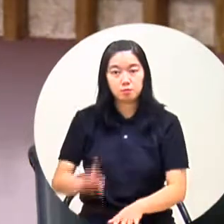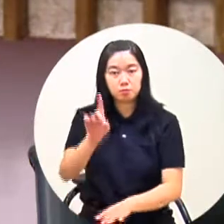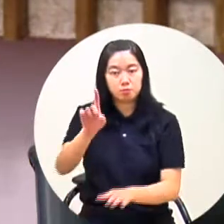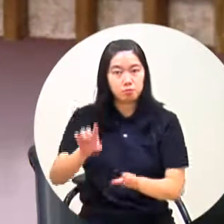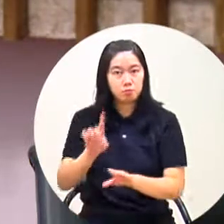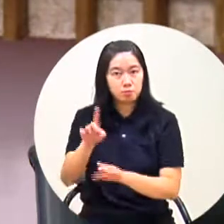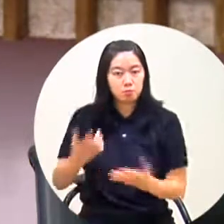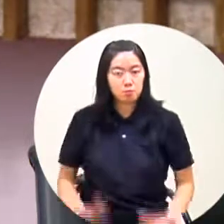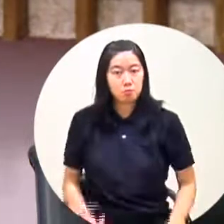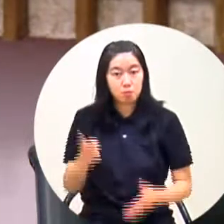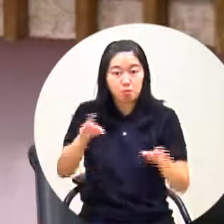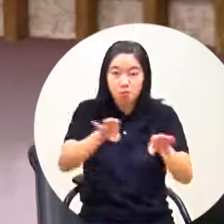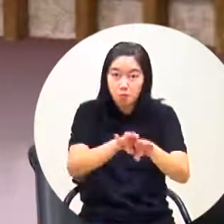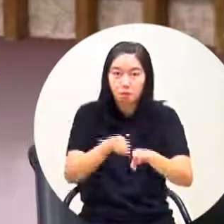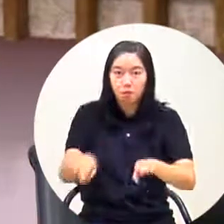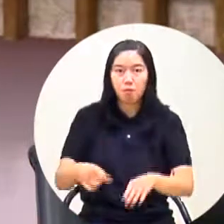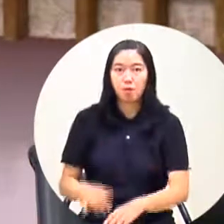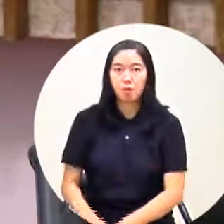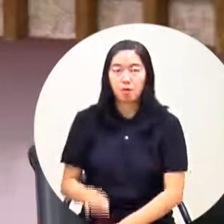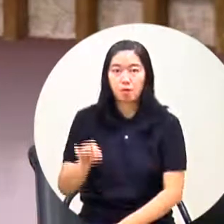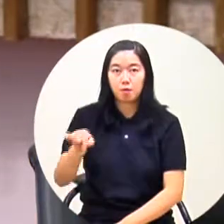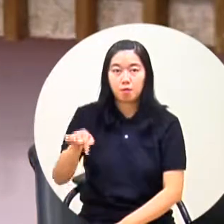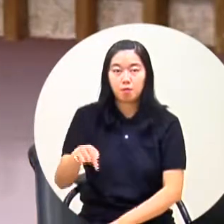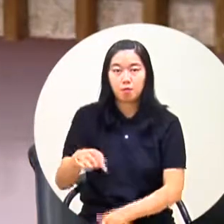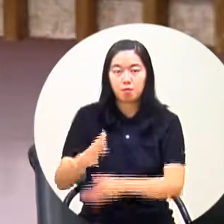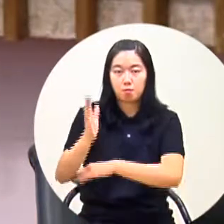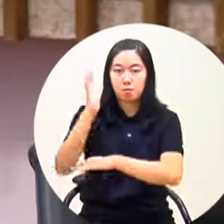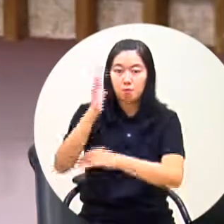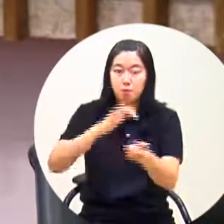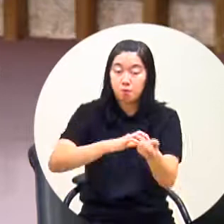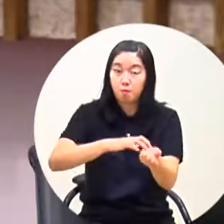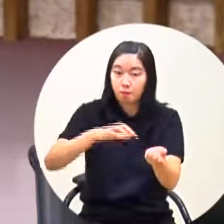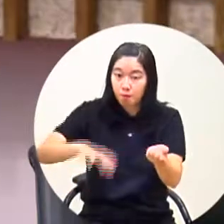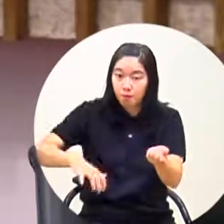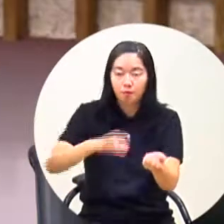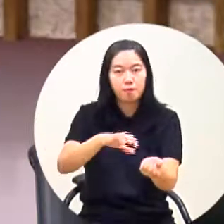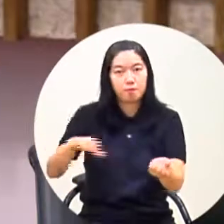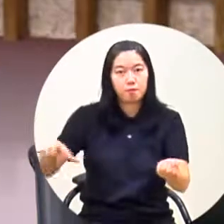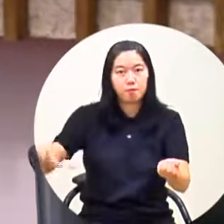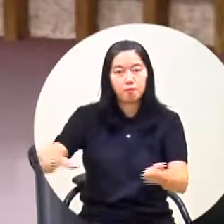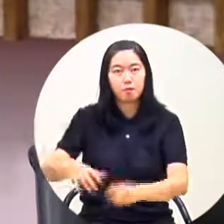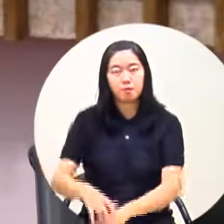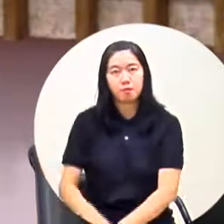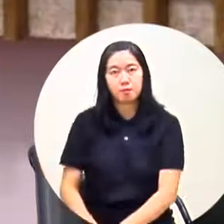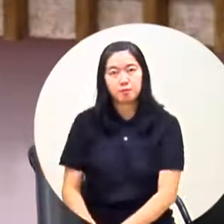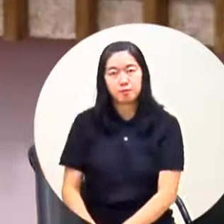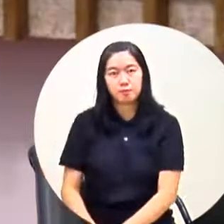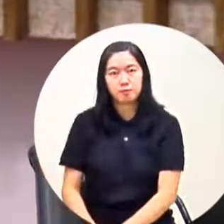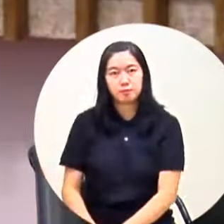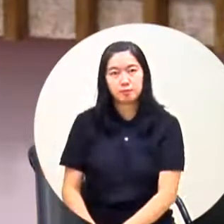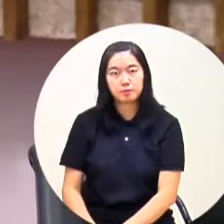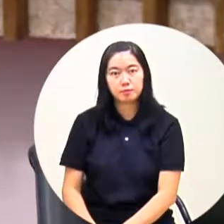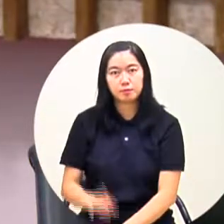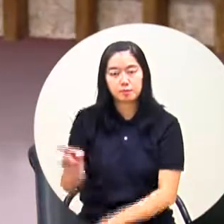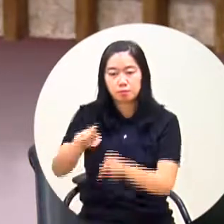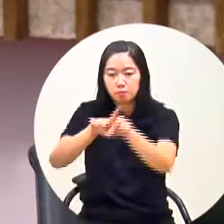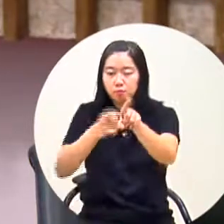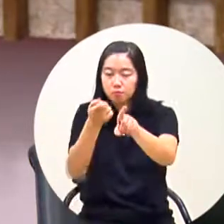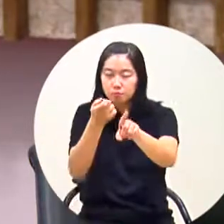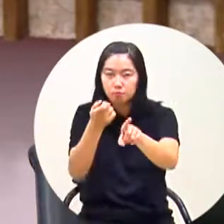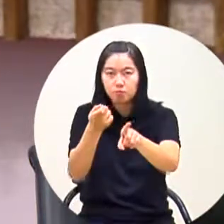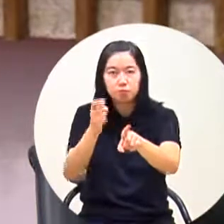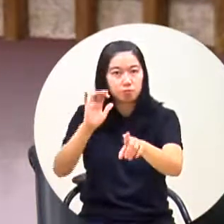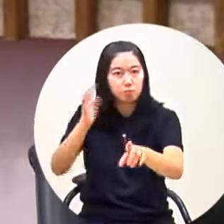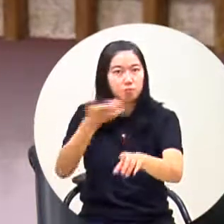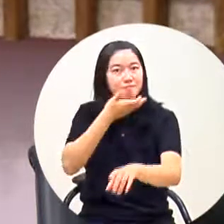啊一关公立的即个病院吼，会使讲因呢应该差不遐济啦，但是一寡私